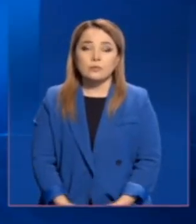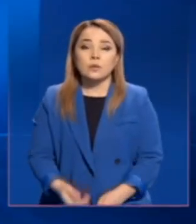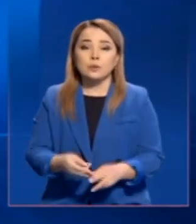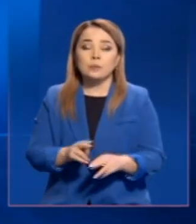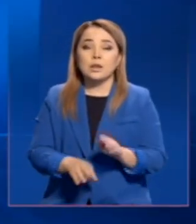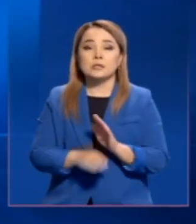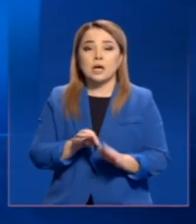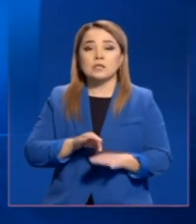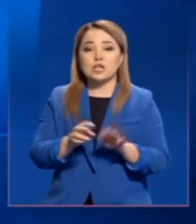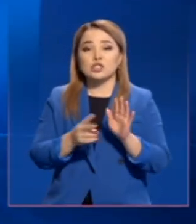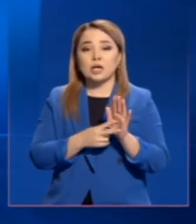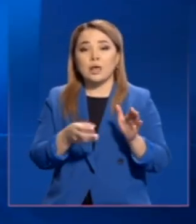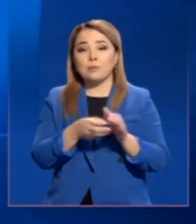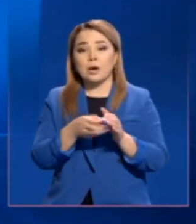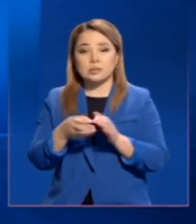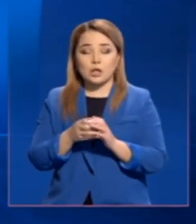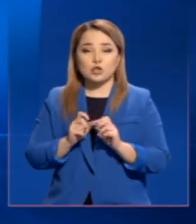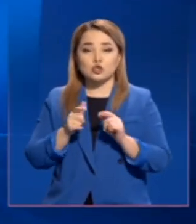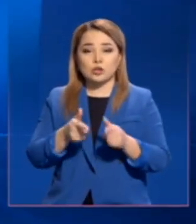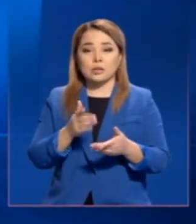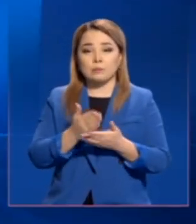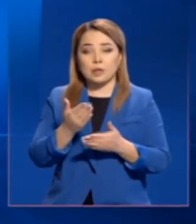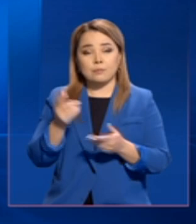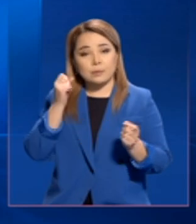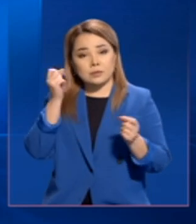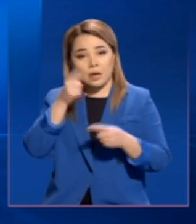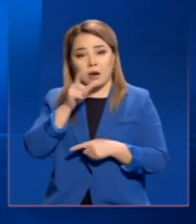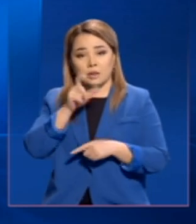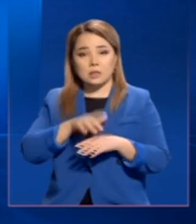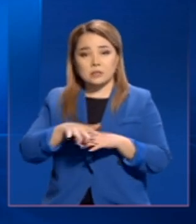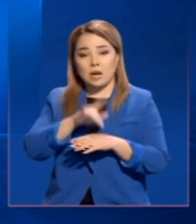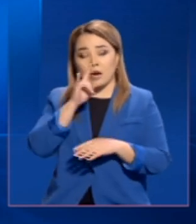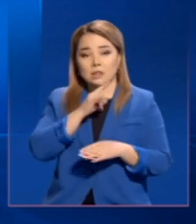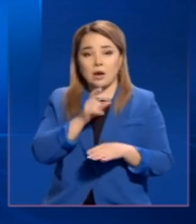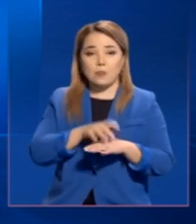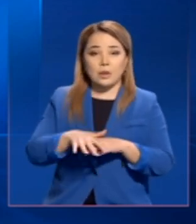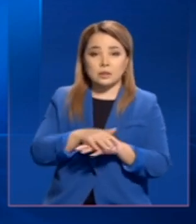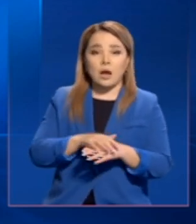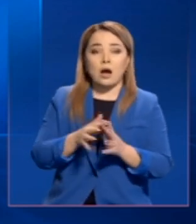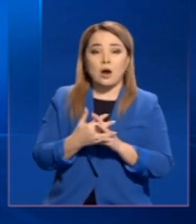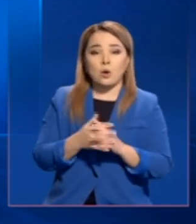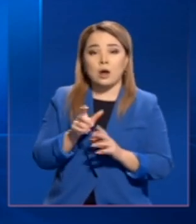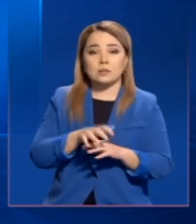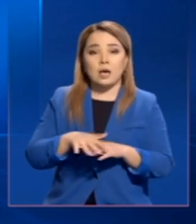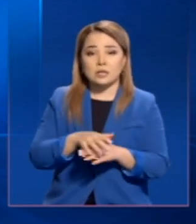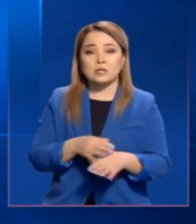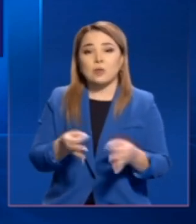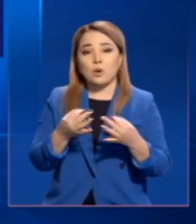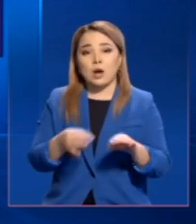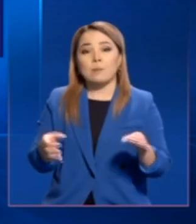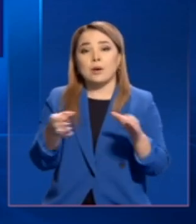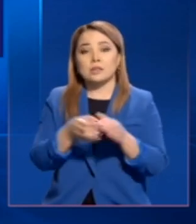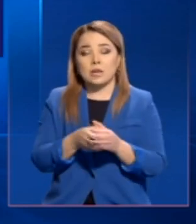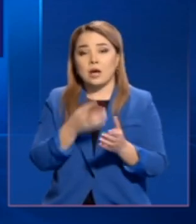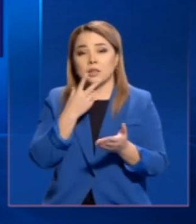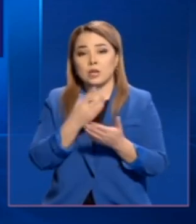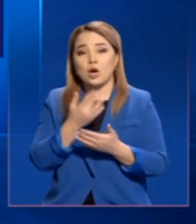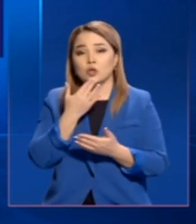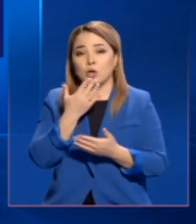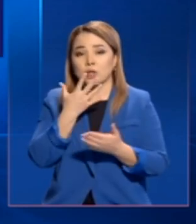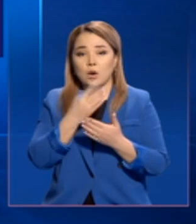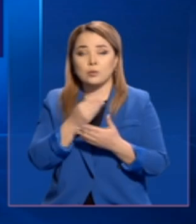Сонымен сайлауға 7 партия түсетіні белгілі болды. Олар Қазақстанның халық партиясы, ауыл халықтық демократиялық патриоттық партиясы, жалпы